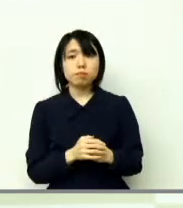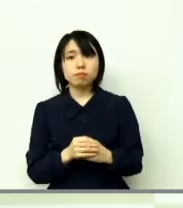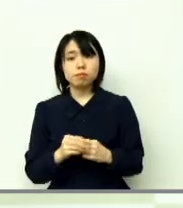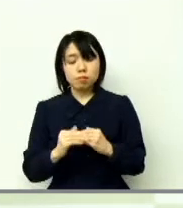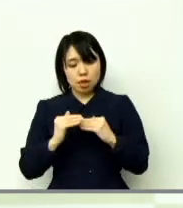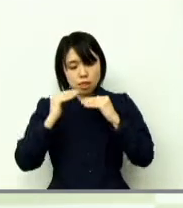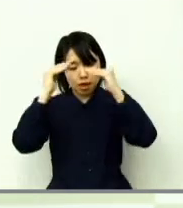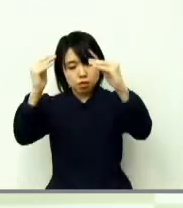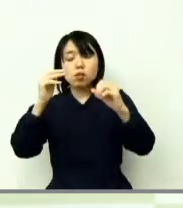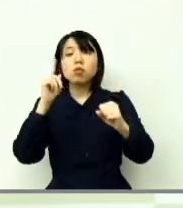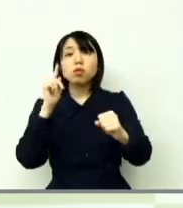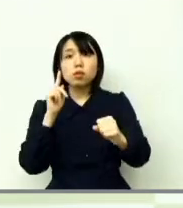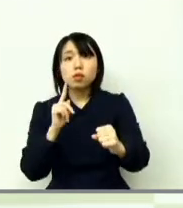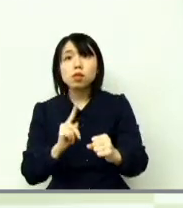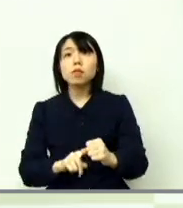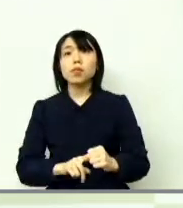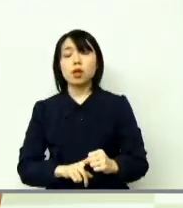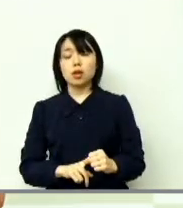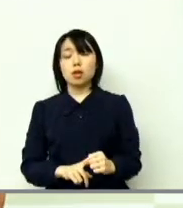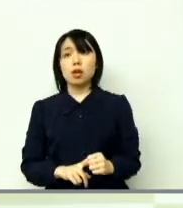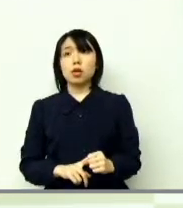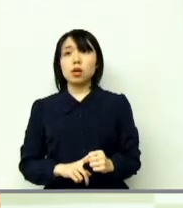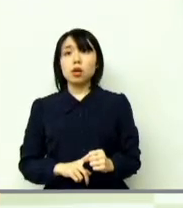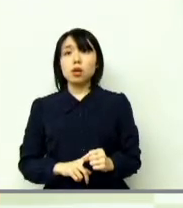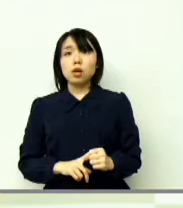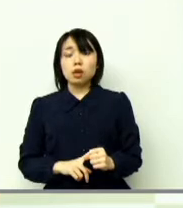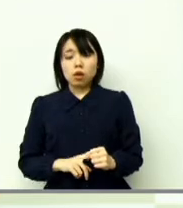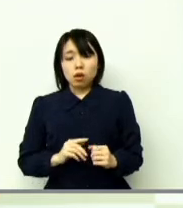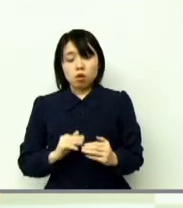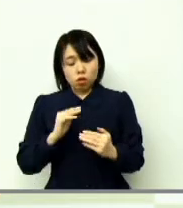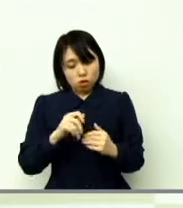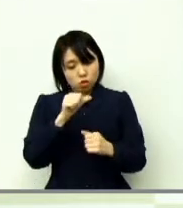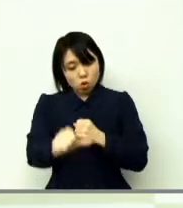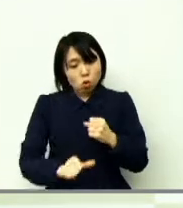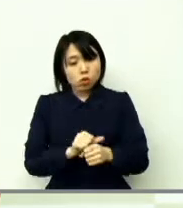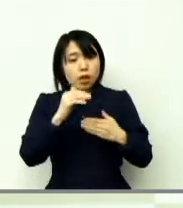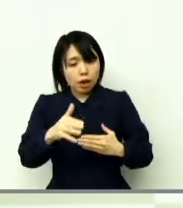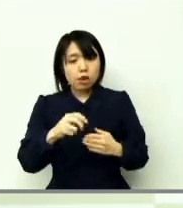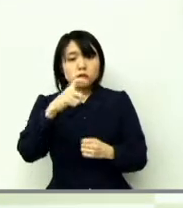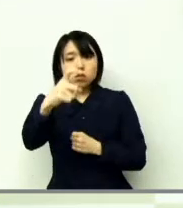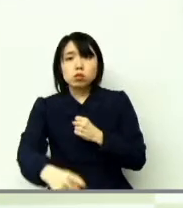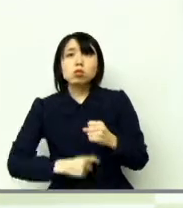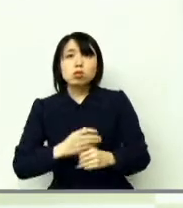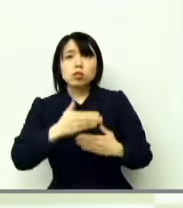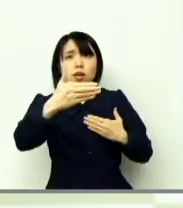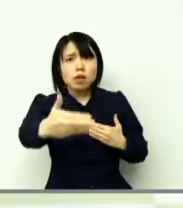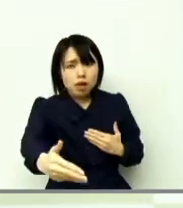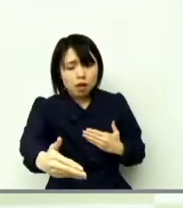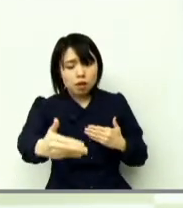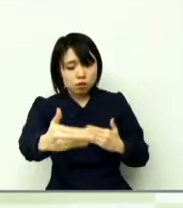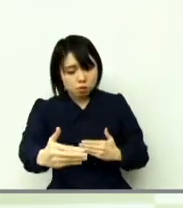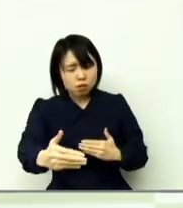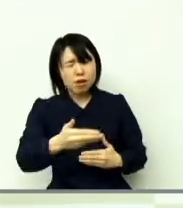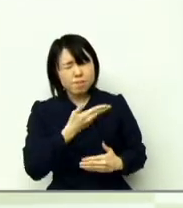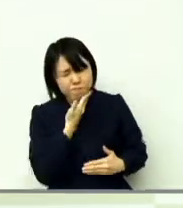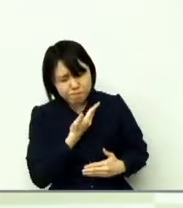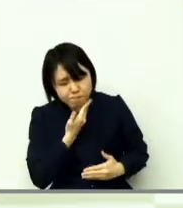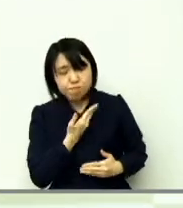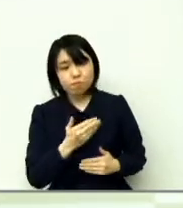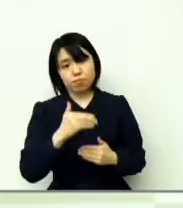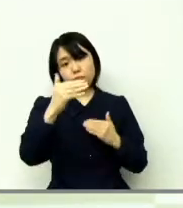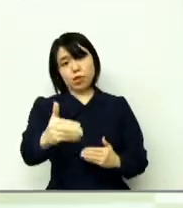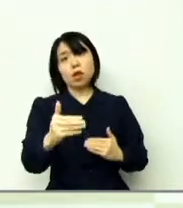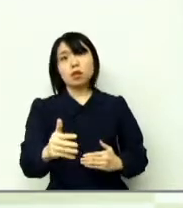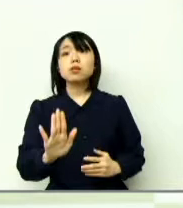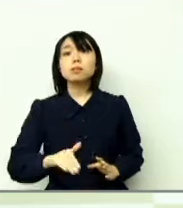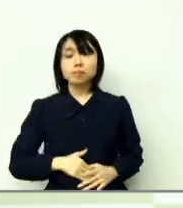くために、これまでも申し上げておりますが、これからの5年10年大変重要な時期であるというふうに申し上げてきております。